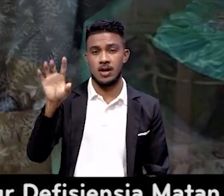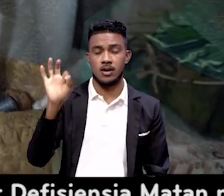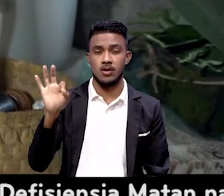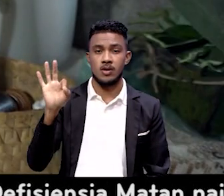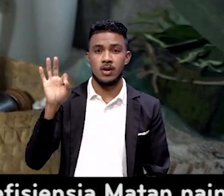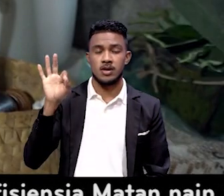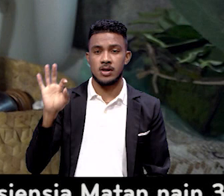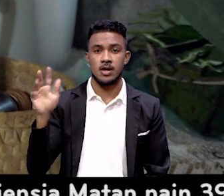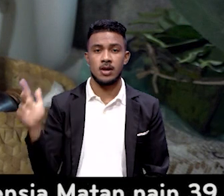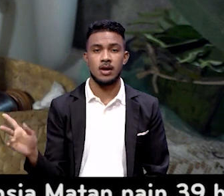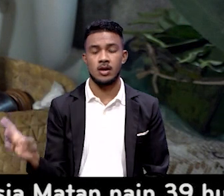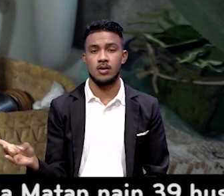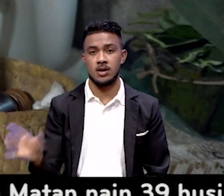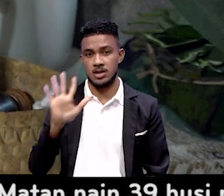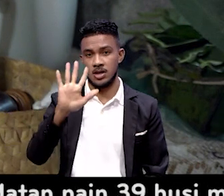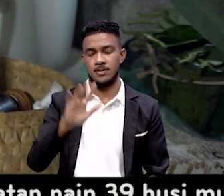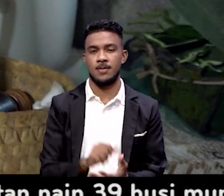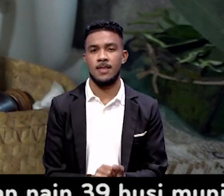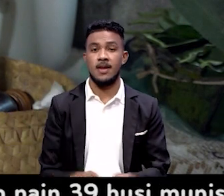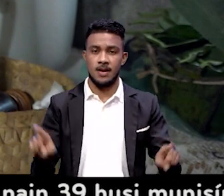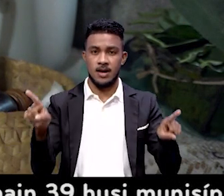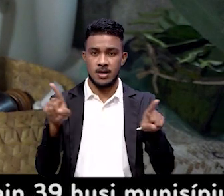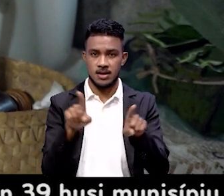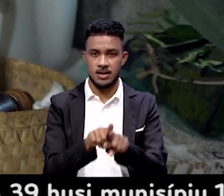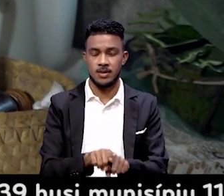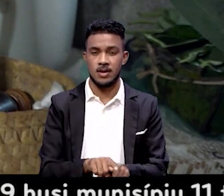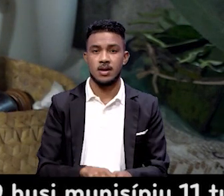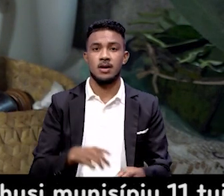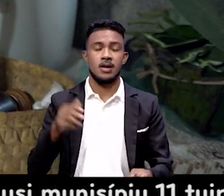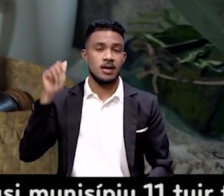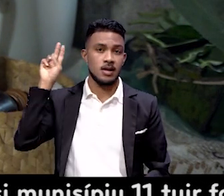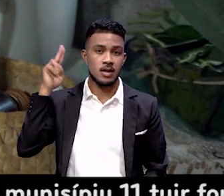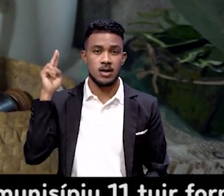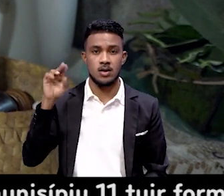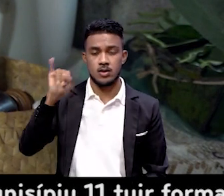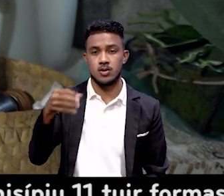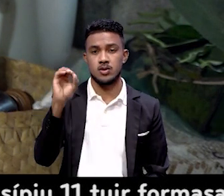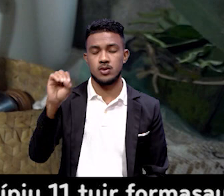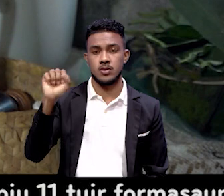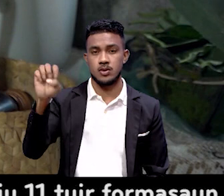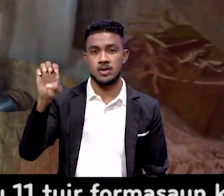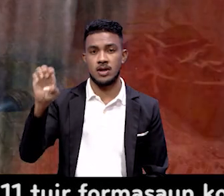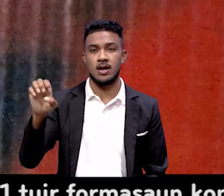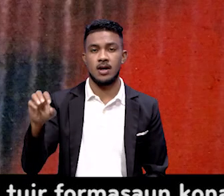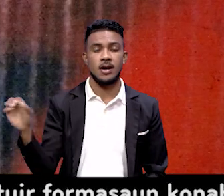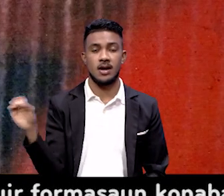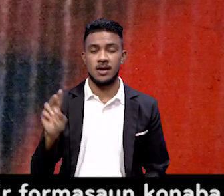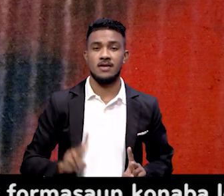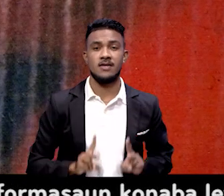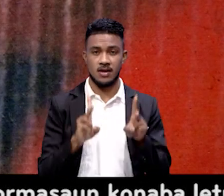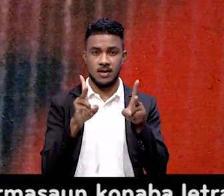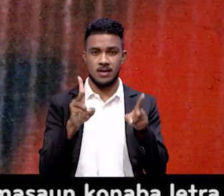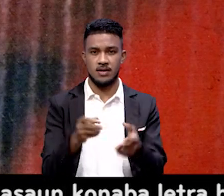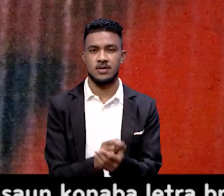lima. Mas kinune, ti Zé sida konsege finaliza ni proseso rekonyesimento nu dar veterano, banghira raya